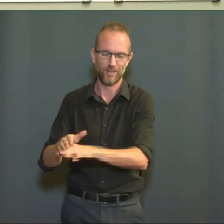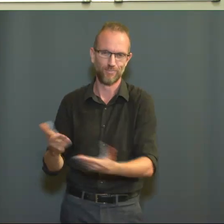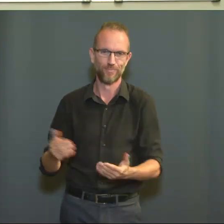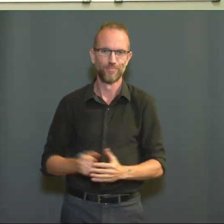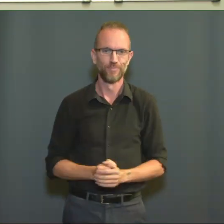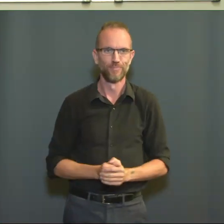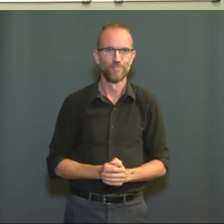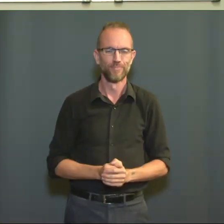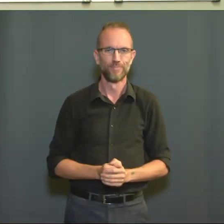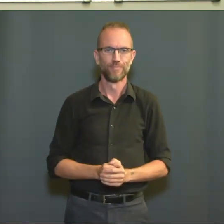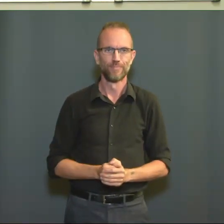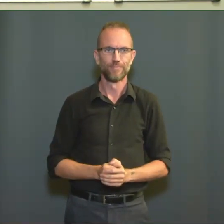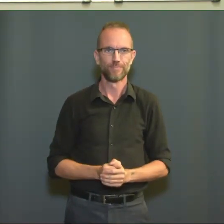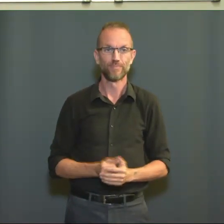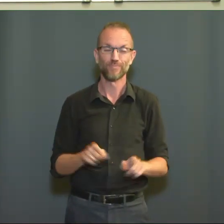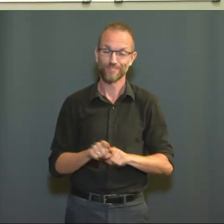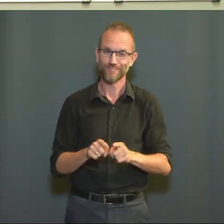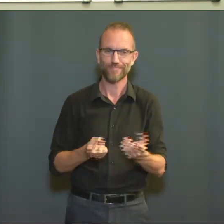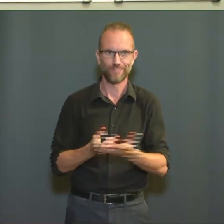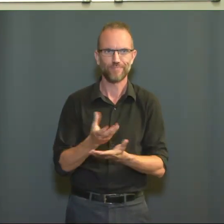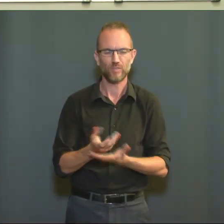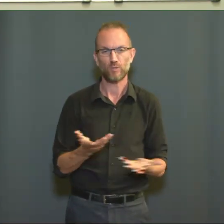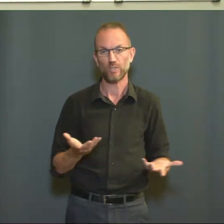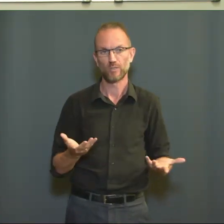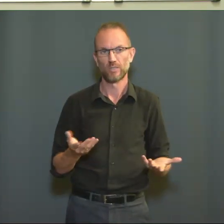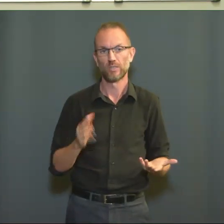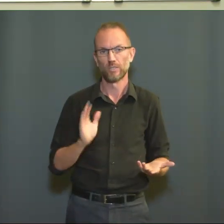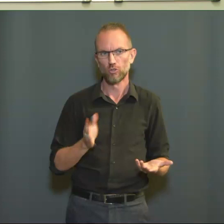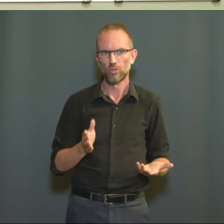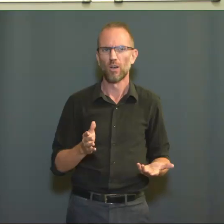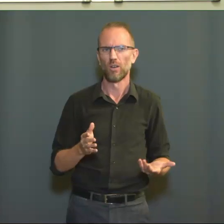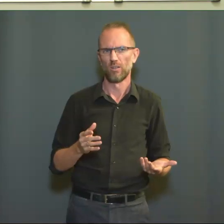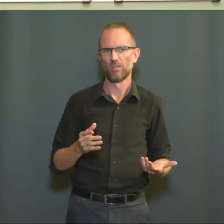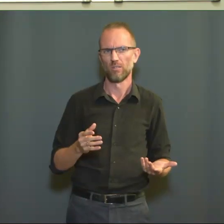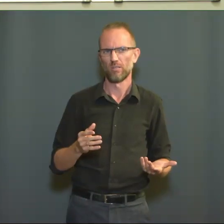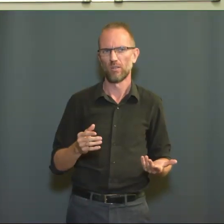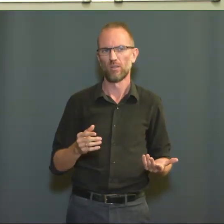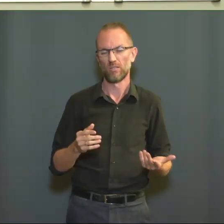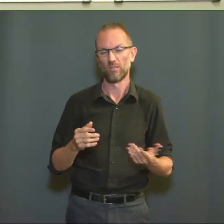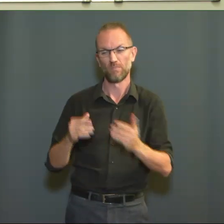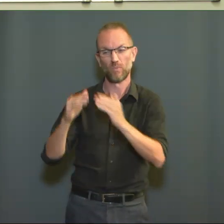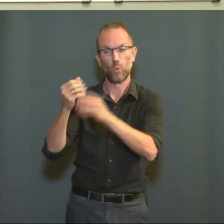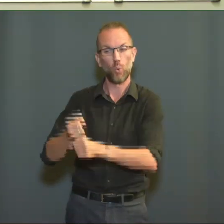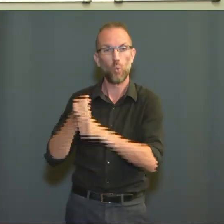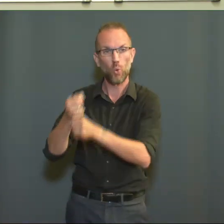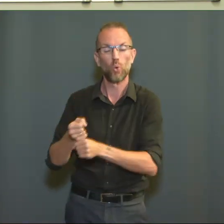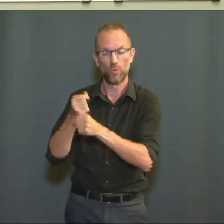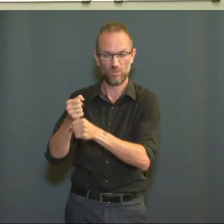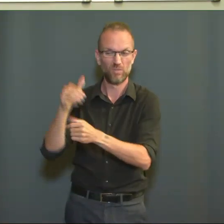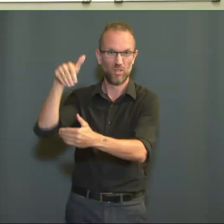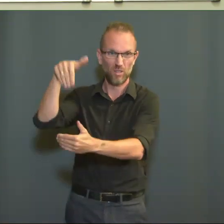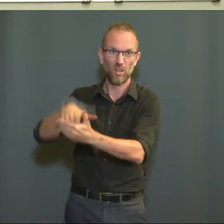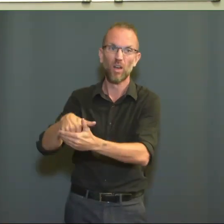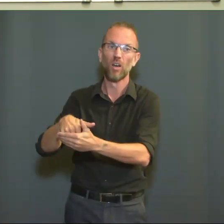faut signaler qu'il y a eu, entre autres, quelques épisodes épidémiques, quelques clusters dans des maisons de repos à différents endroits, dont dans la région